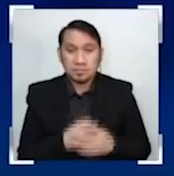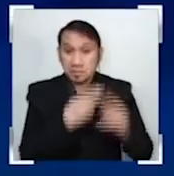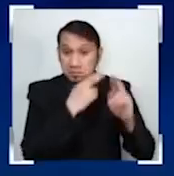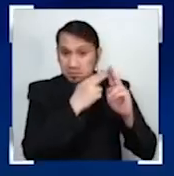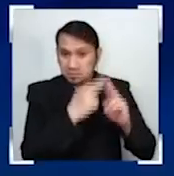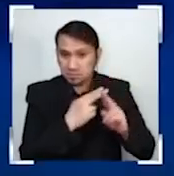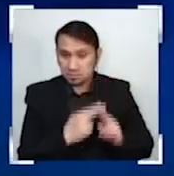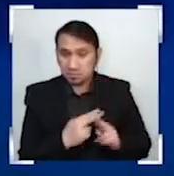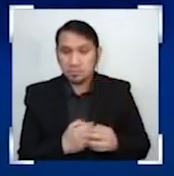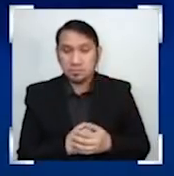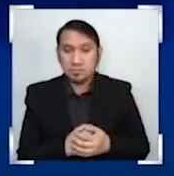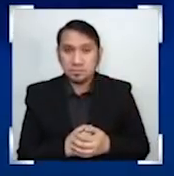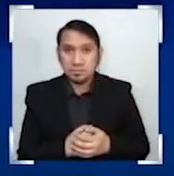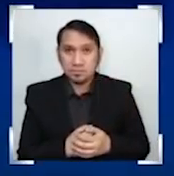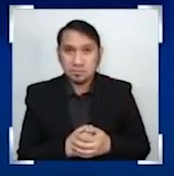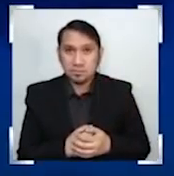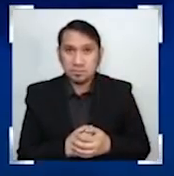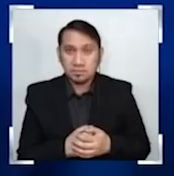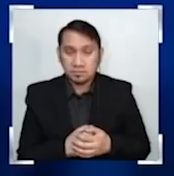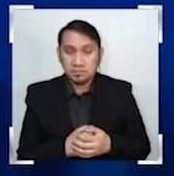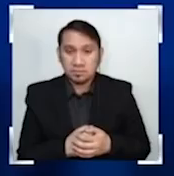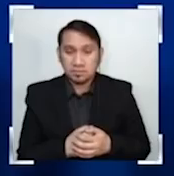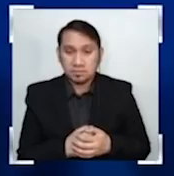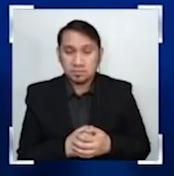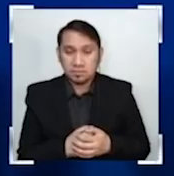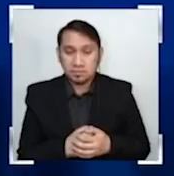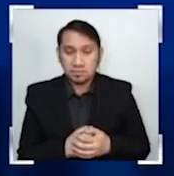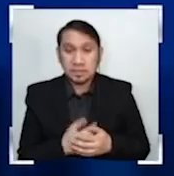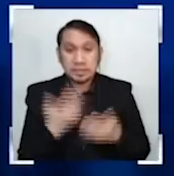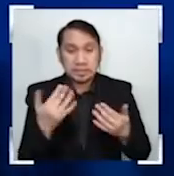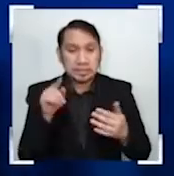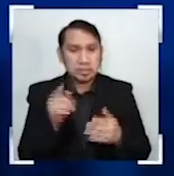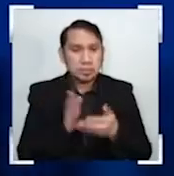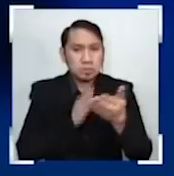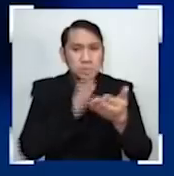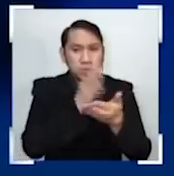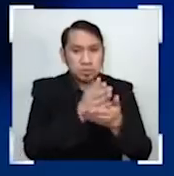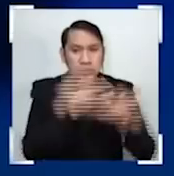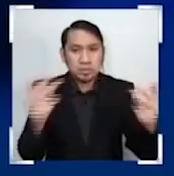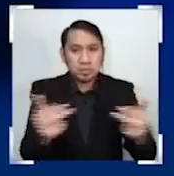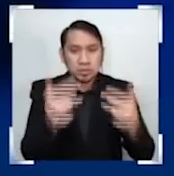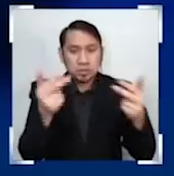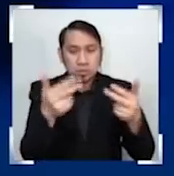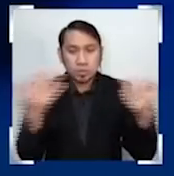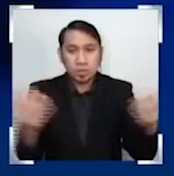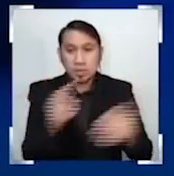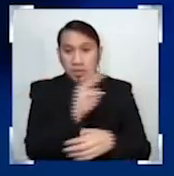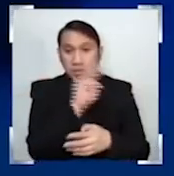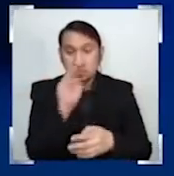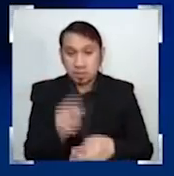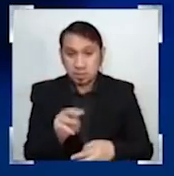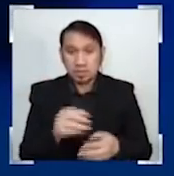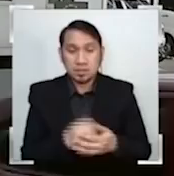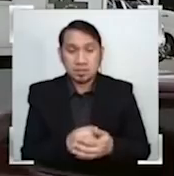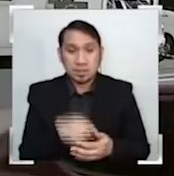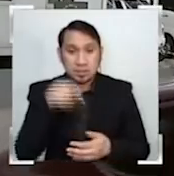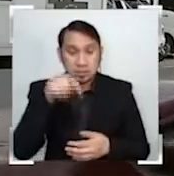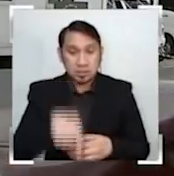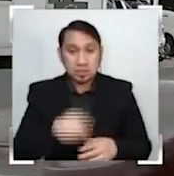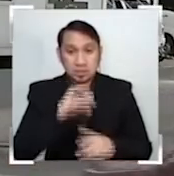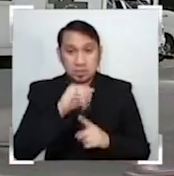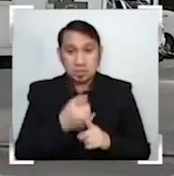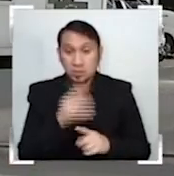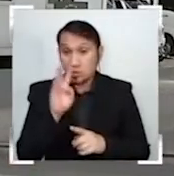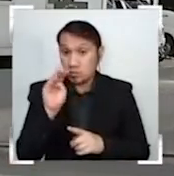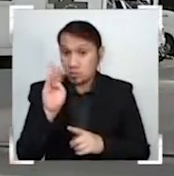Cristorum at Ruel Gomez. Nagpunta naman sila sa Sabungan sa Santa Ana, Maynila nitong January 14 at ang